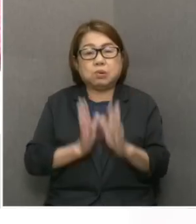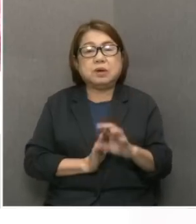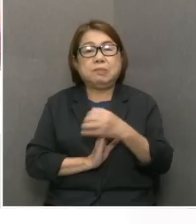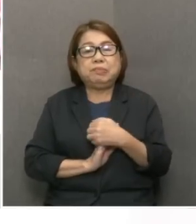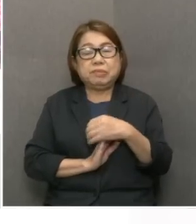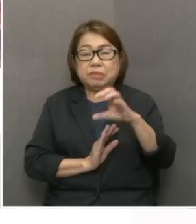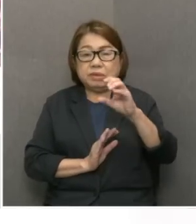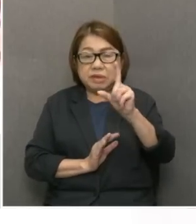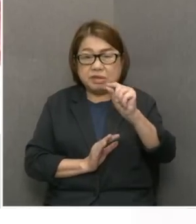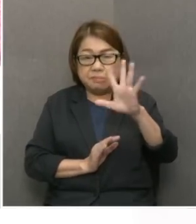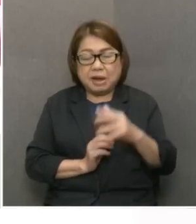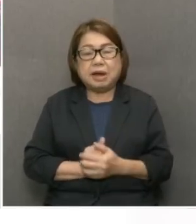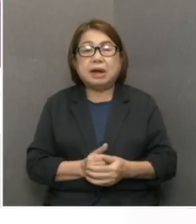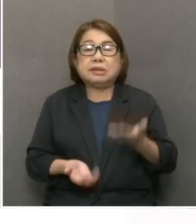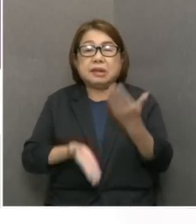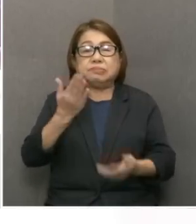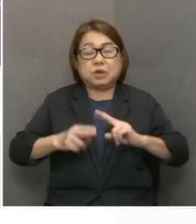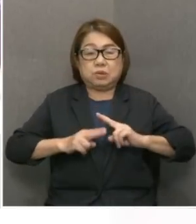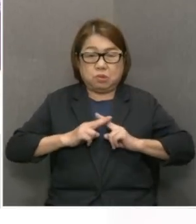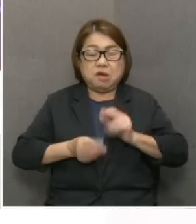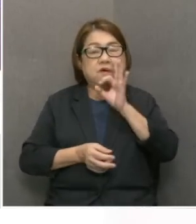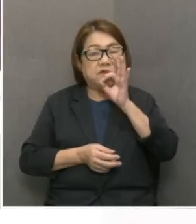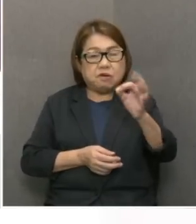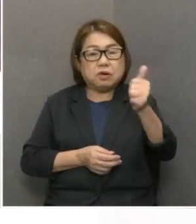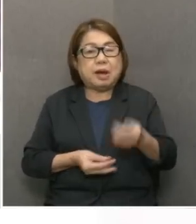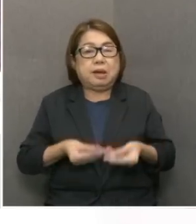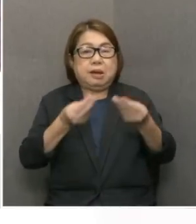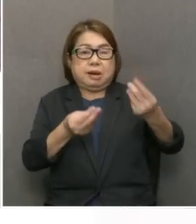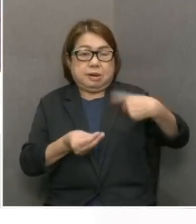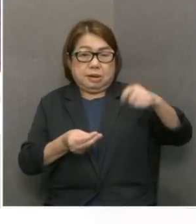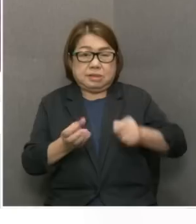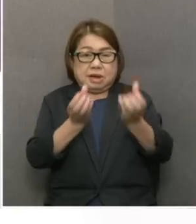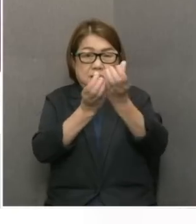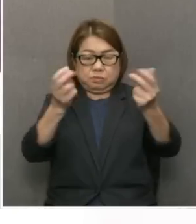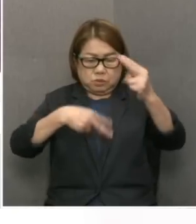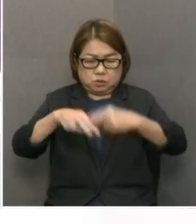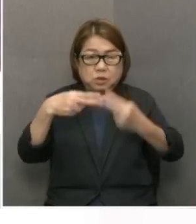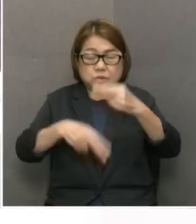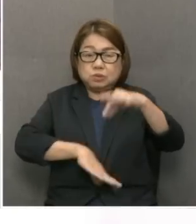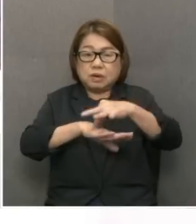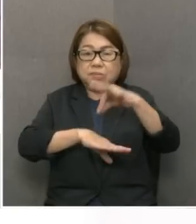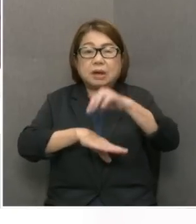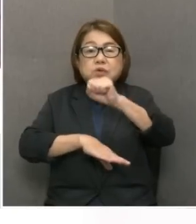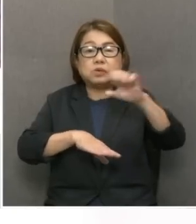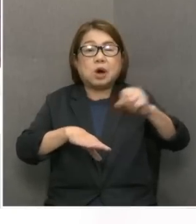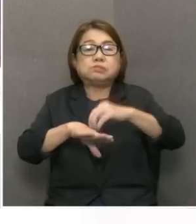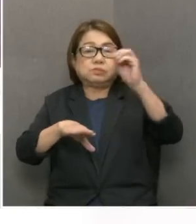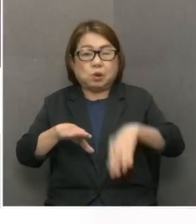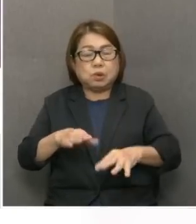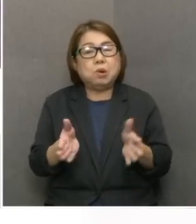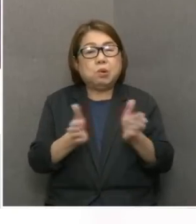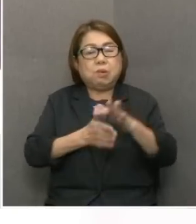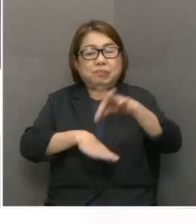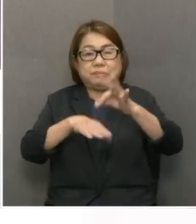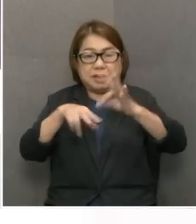ความปรากฏเพื่อให้ศาลรัฐธรรมนูญวินิจฉัยเพิกถอนการเป็นสสและตัดการเป็นแคนดิตนายกรัฐมนตรี